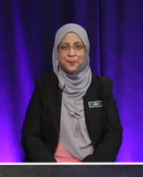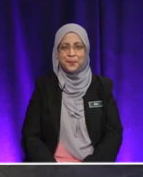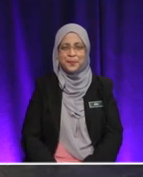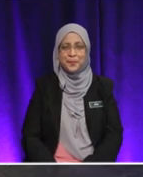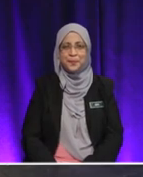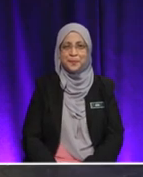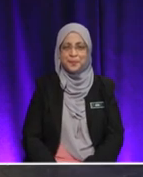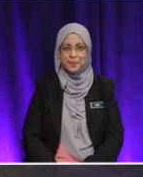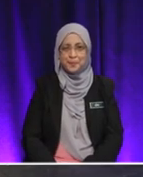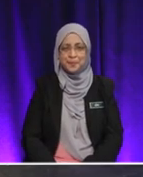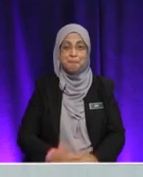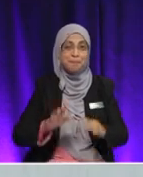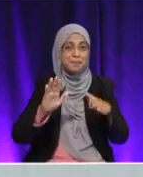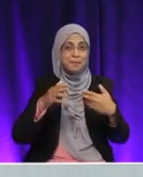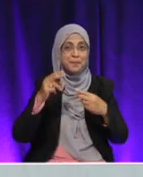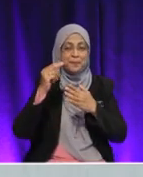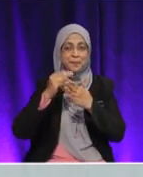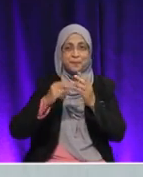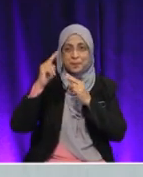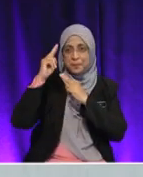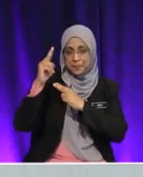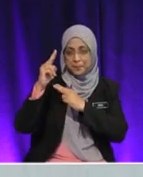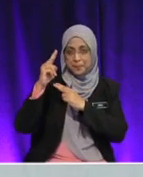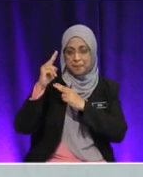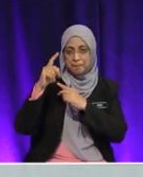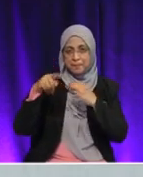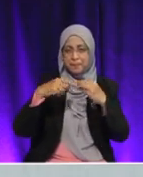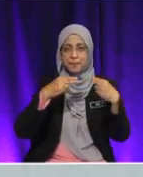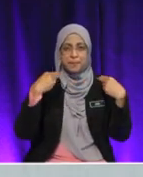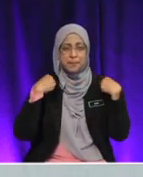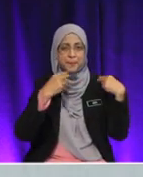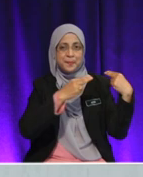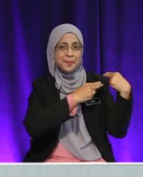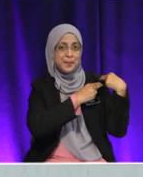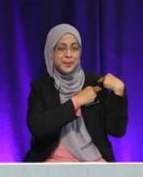dapat diaplikasikan dalam hak dan tanggung jawab